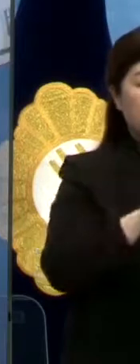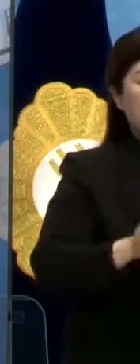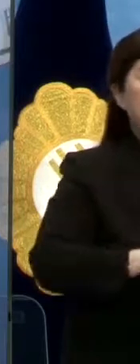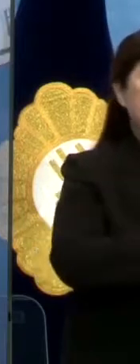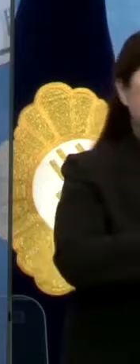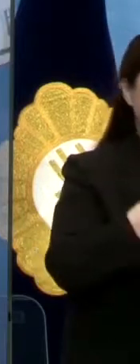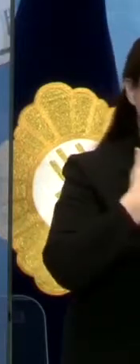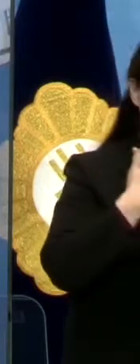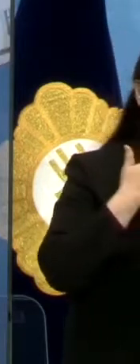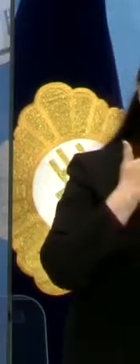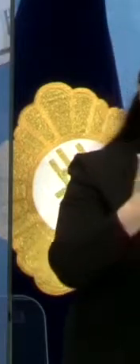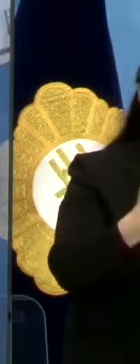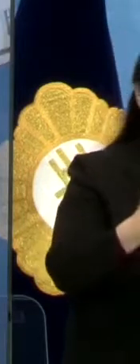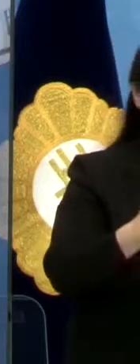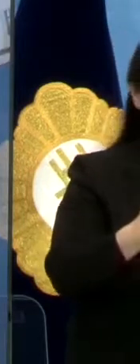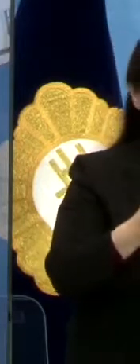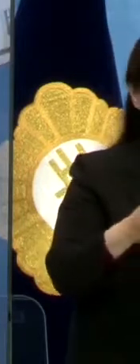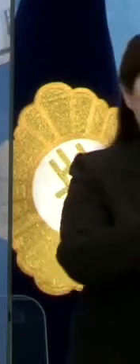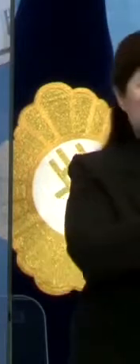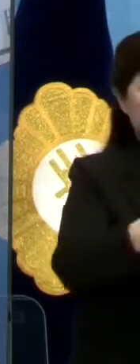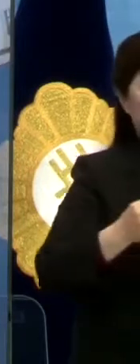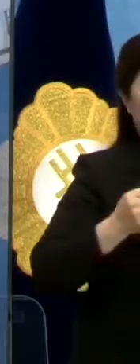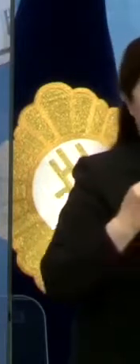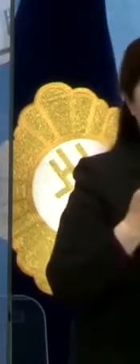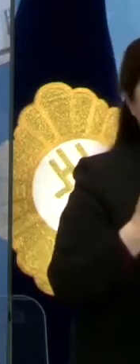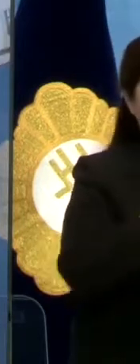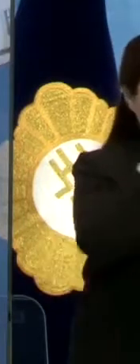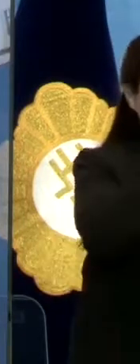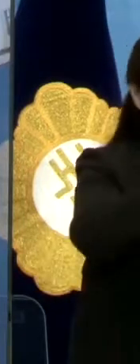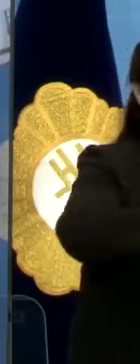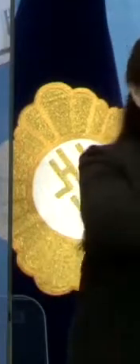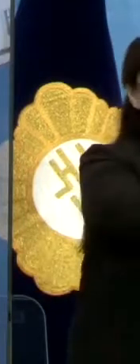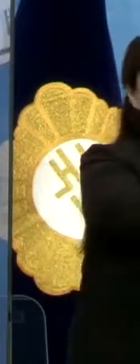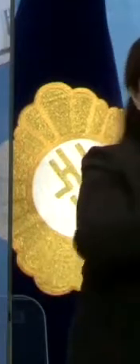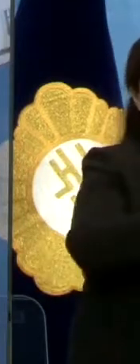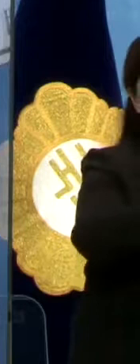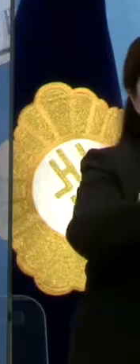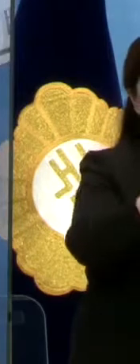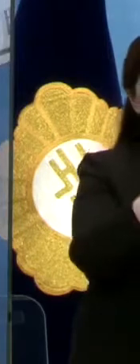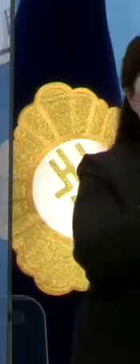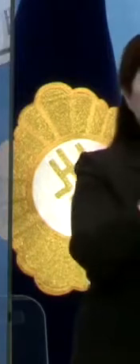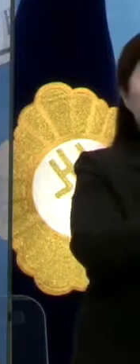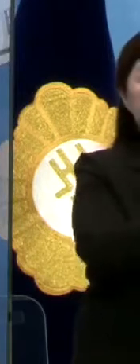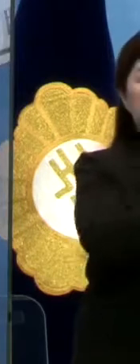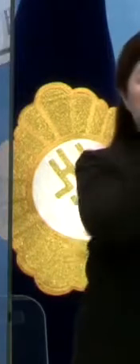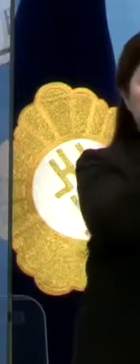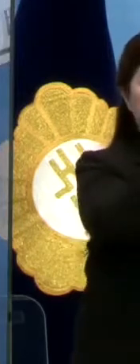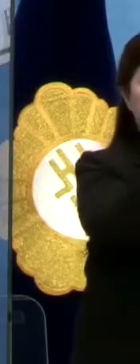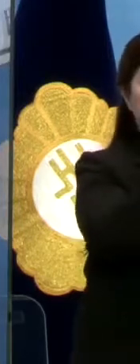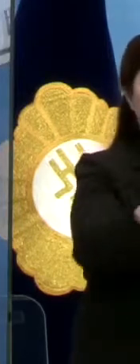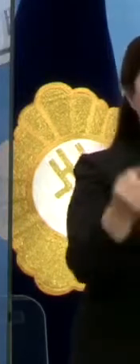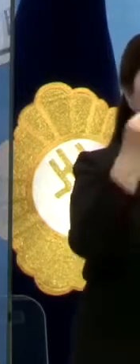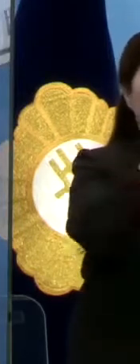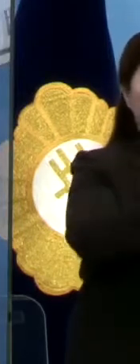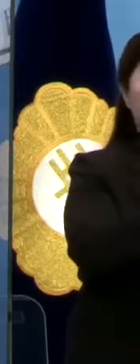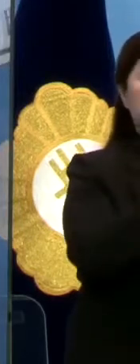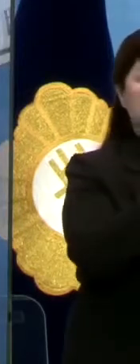희생, 뛰어난 리더십은 비극적인 상황을 이겨내고 인간의 존엄성을 회복하는 데 도움이